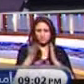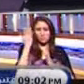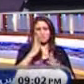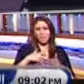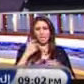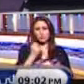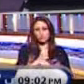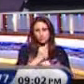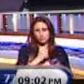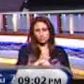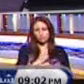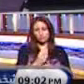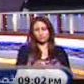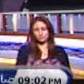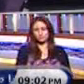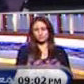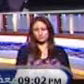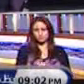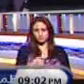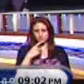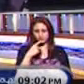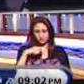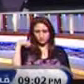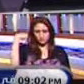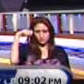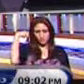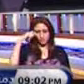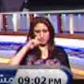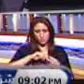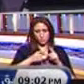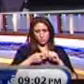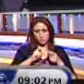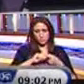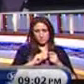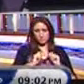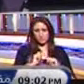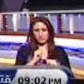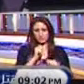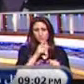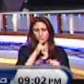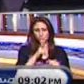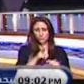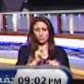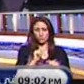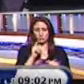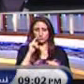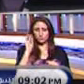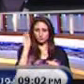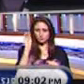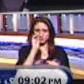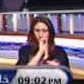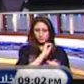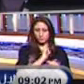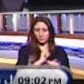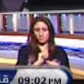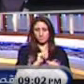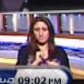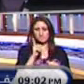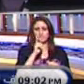معطل من امبارح بالليل. طيب في مبادره قام بيها رئيس جامعه بورسعيد منذ قليل اعلنها، ان هو يدعو لقاء جميع